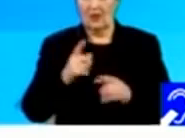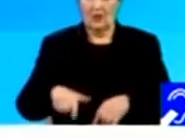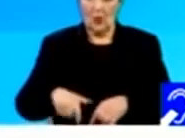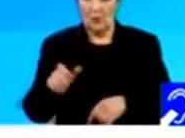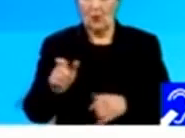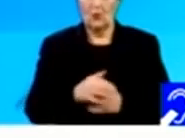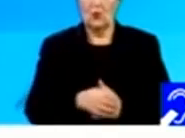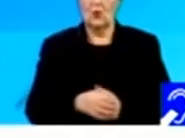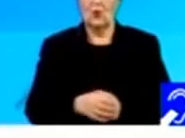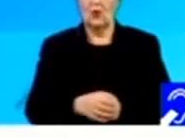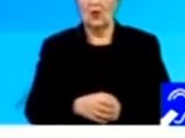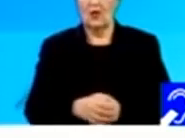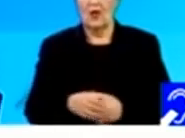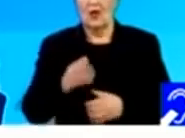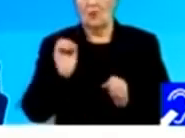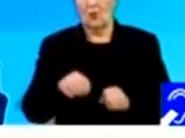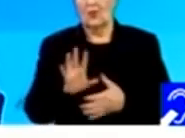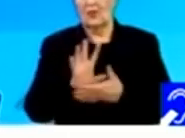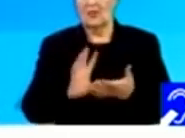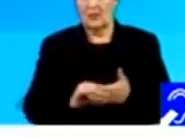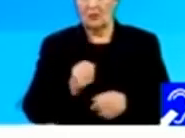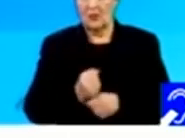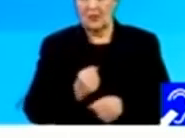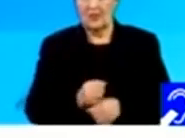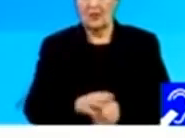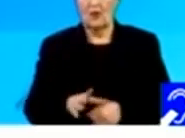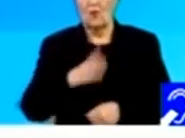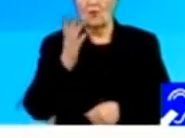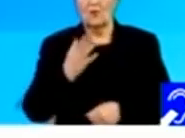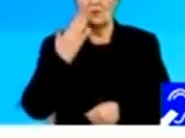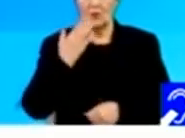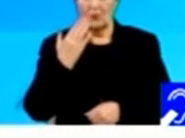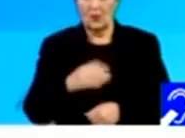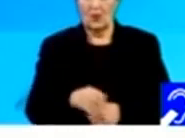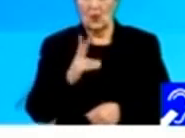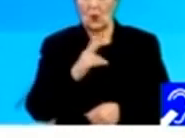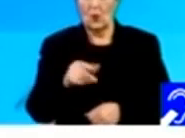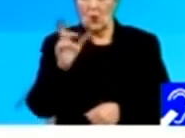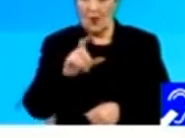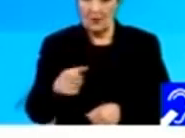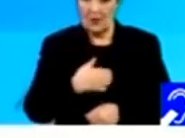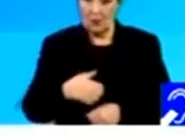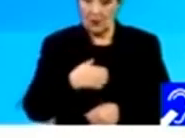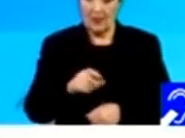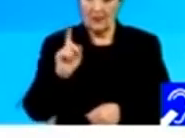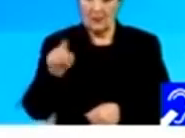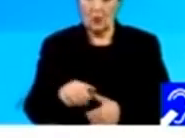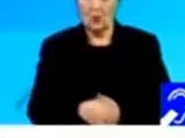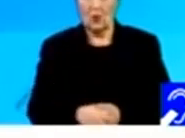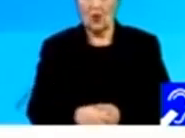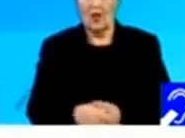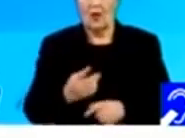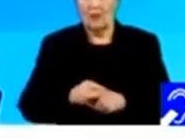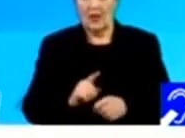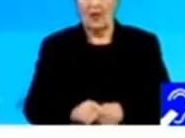Prutului, vă pot da exemple multiple. Am relații foarte strânse în România cu oameni importanți de acolo pe